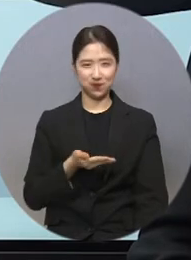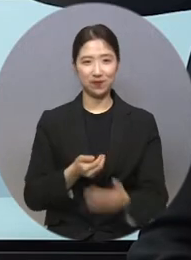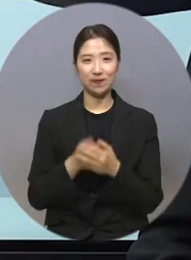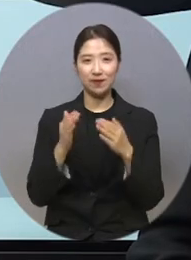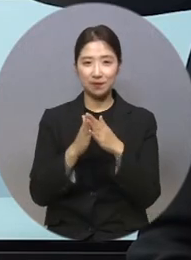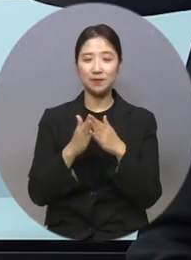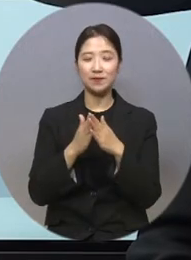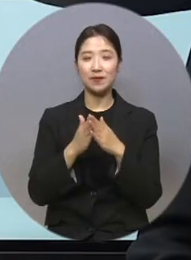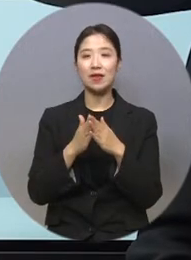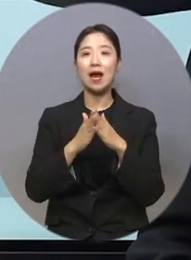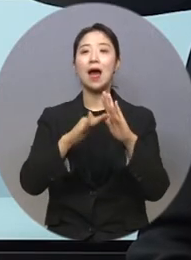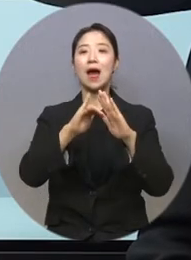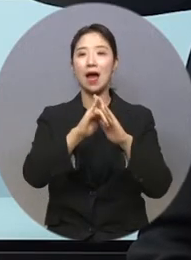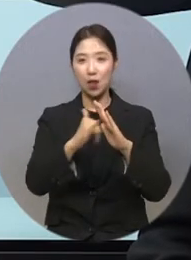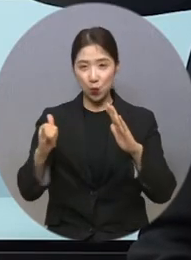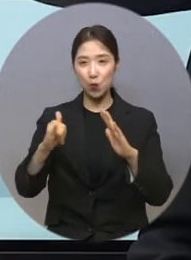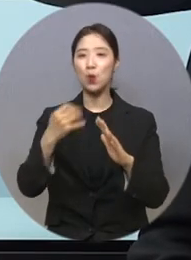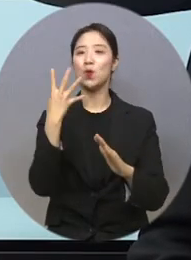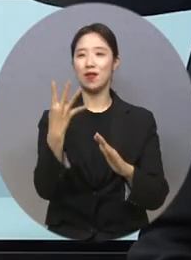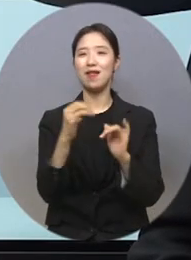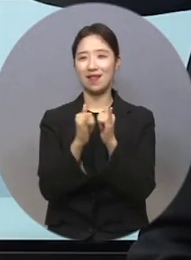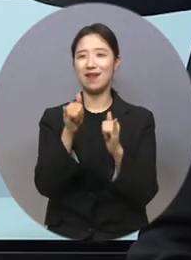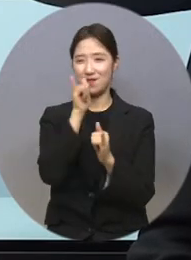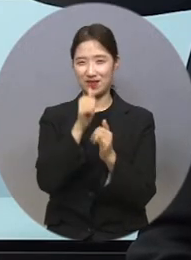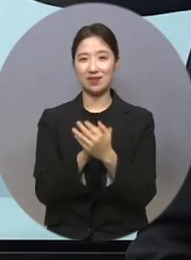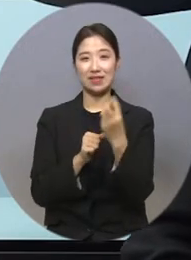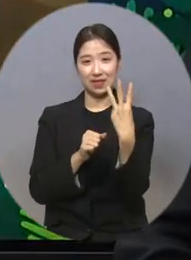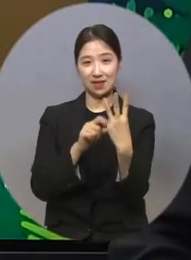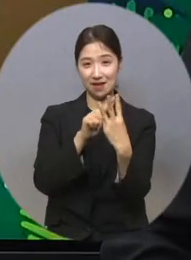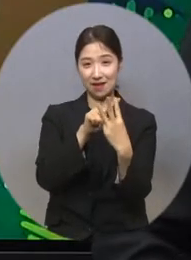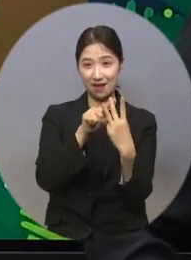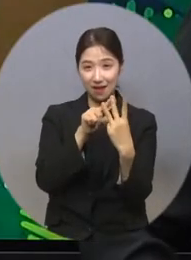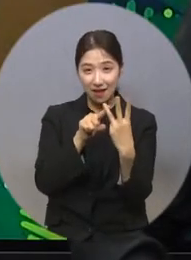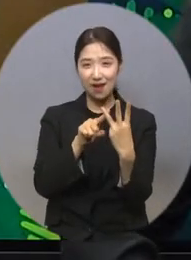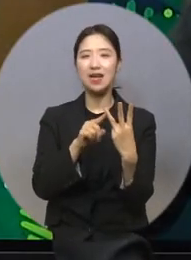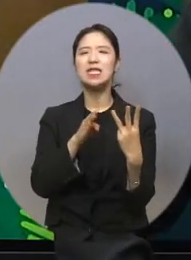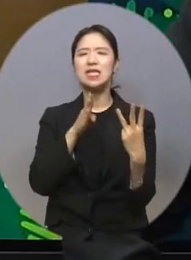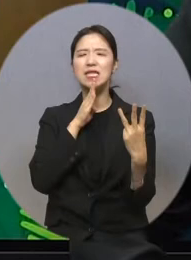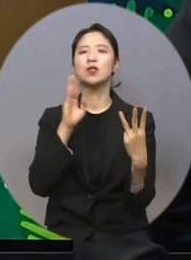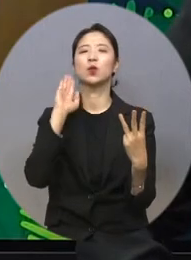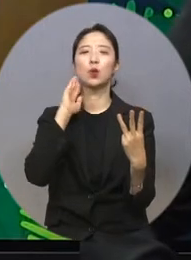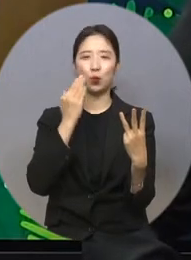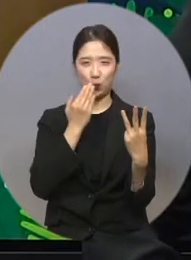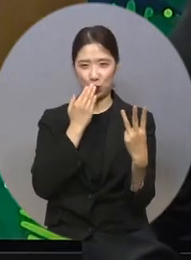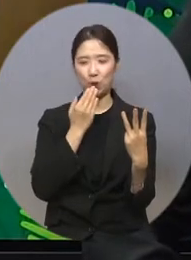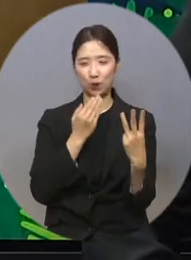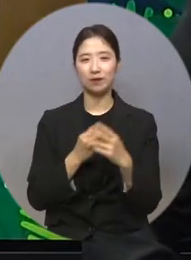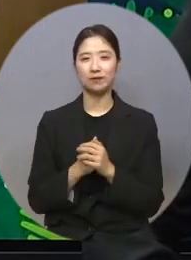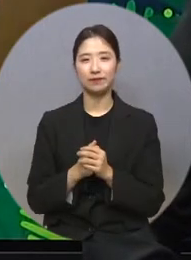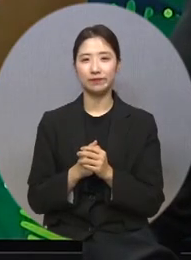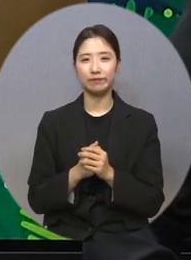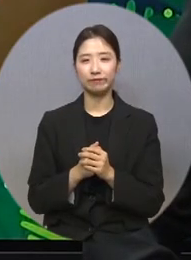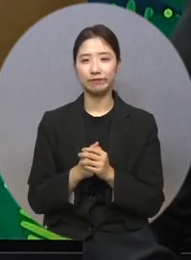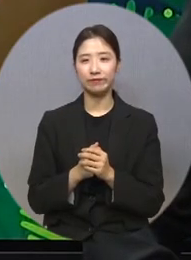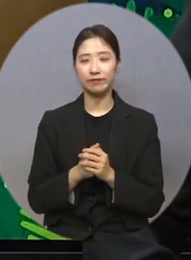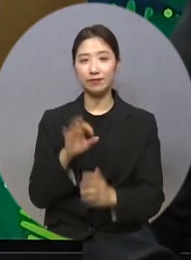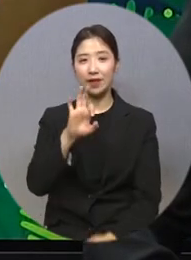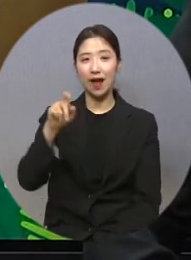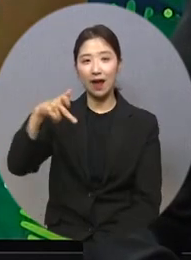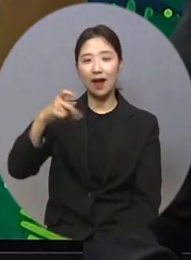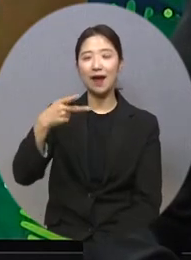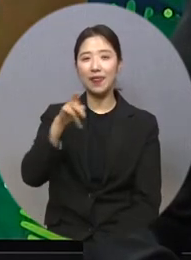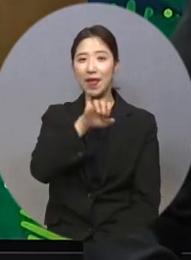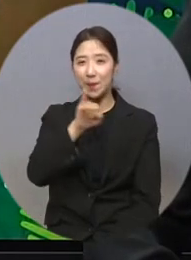그래서 가족들이 네 분이 나오는데 세 분이 실제 청각장애인 분들이셨던 거죠.